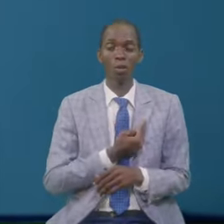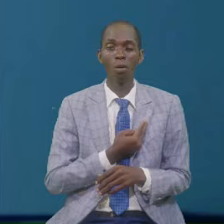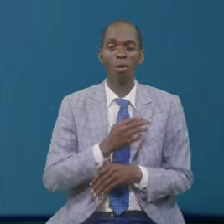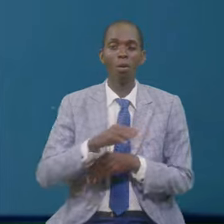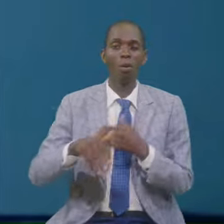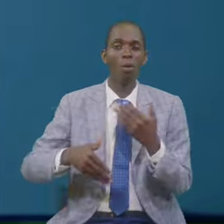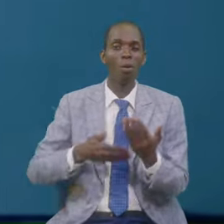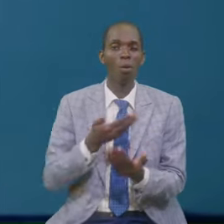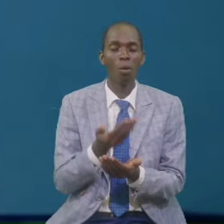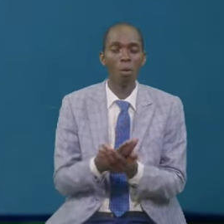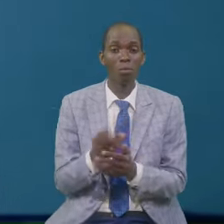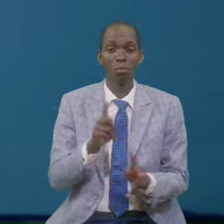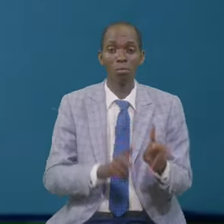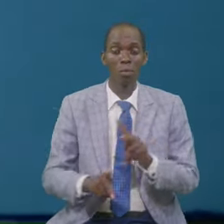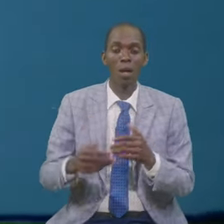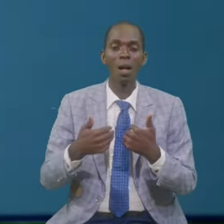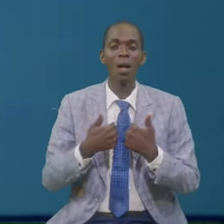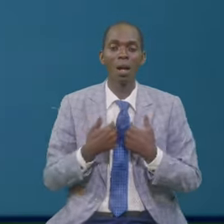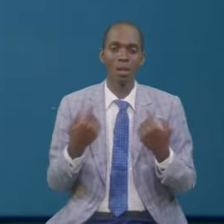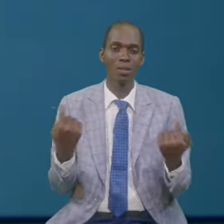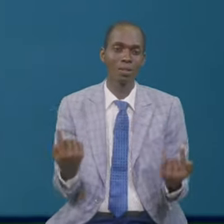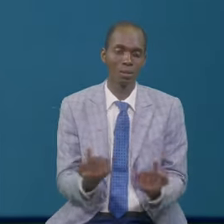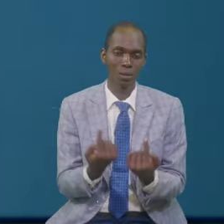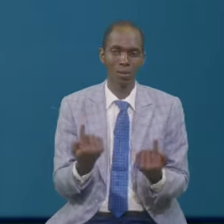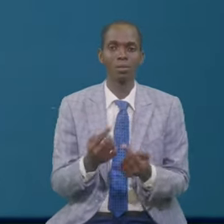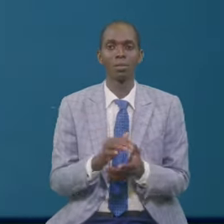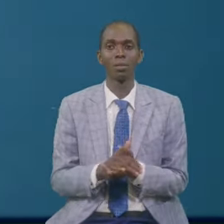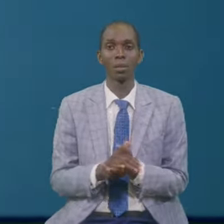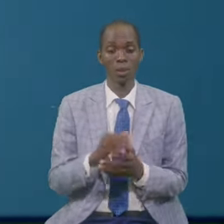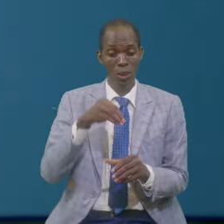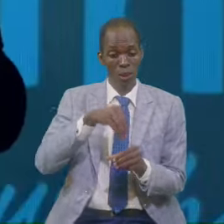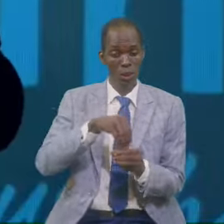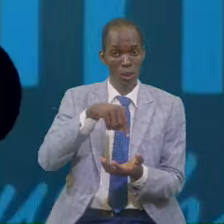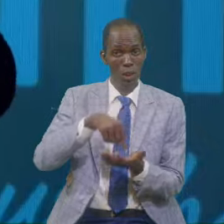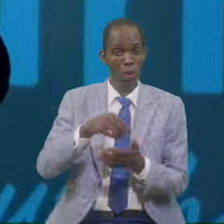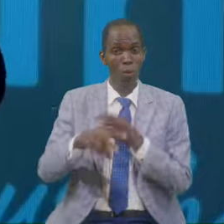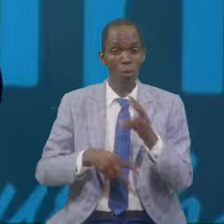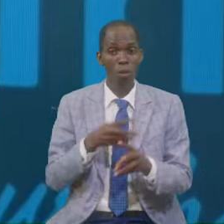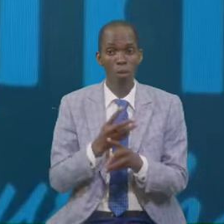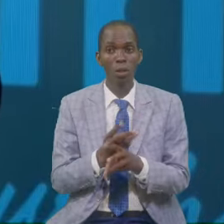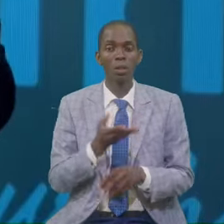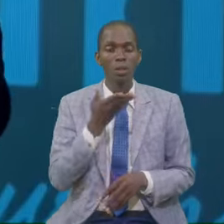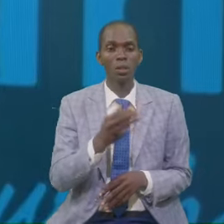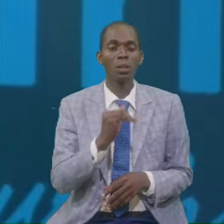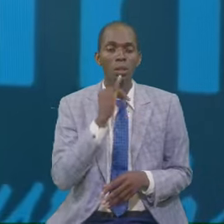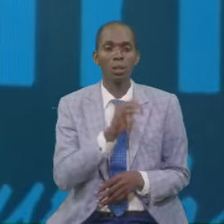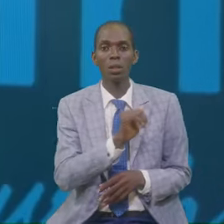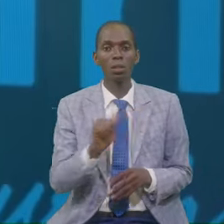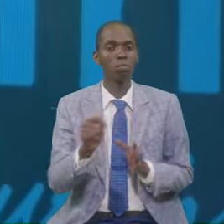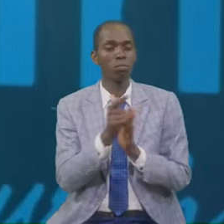have sinned. అందరూ పాపము చేశారు. In this world, there is the legal system. ఈ లోకములో